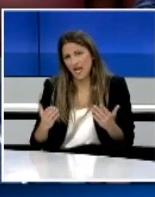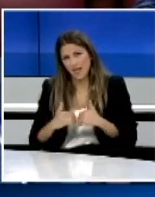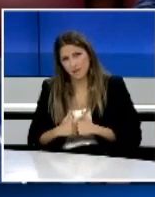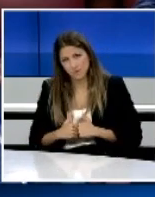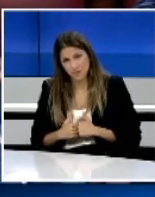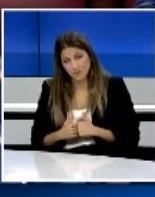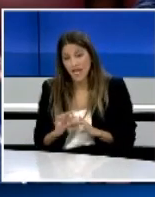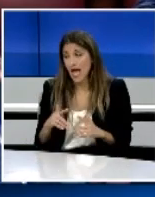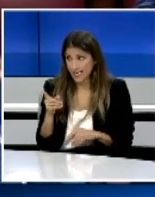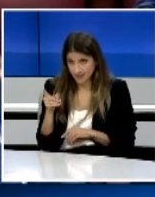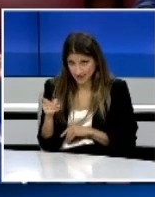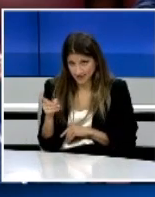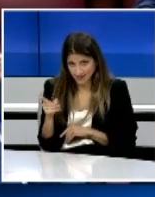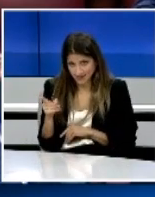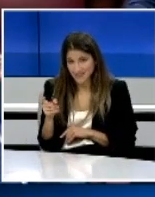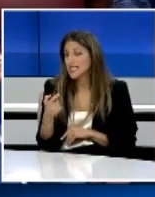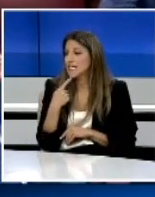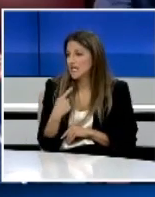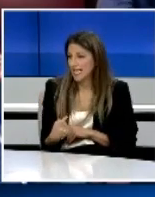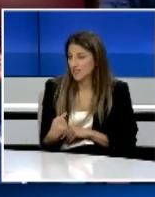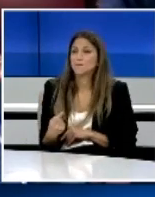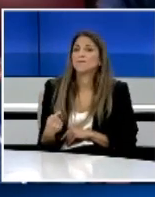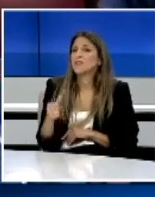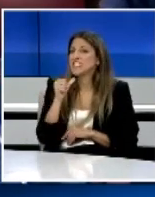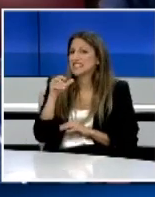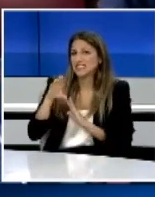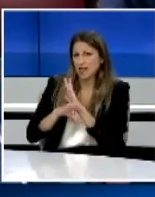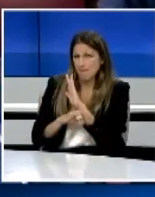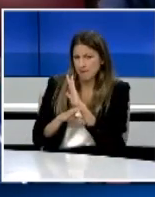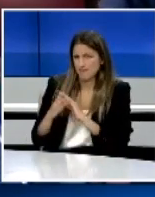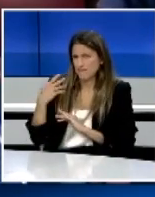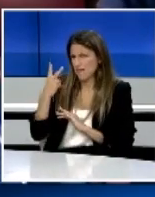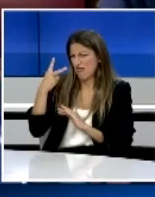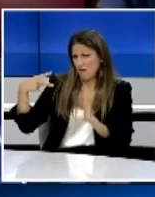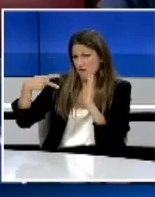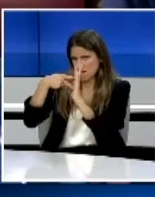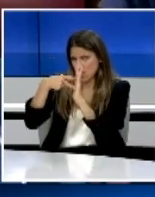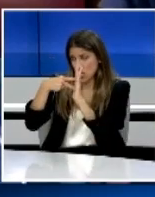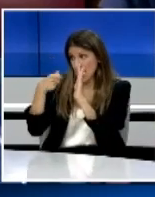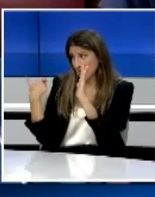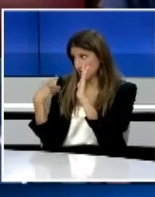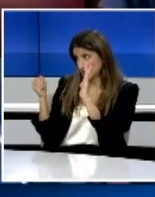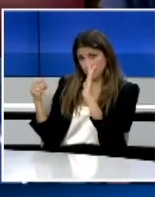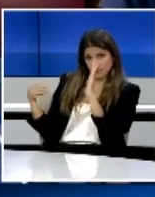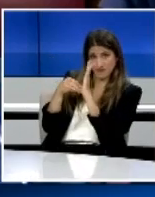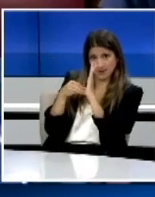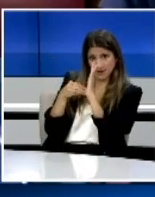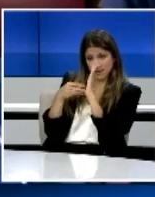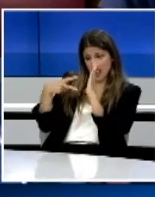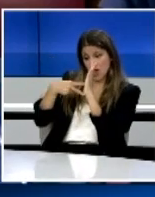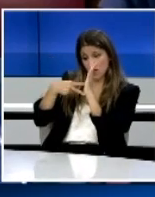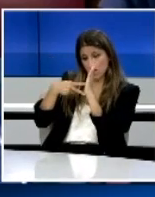Έρχεστε λοιπόν σήμερα εσείς και στους 2 προβλεπόμενους από το Σύνταγμα λόγους προσθέτετε και άλλους 2 λόγους. Η